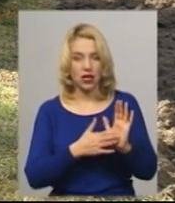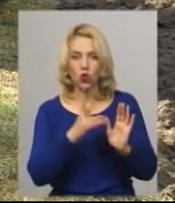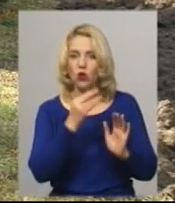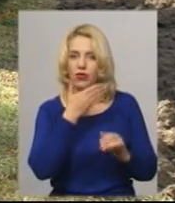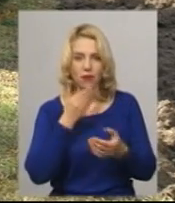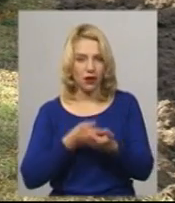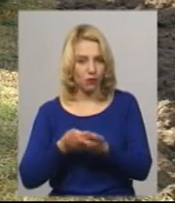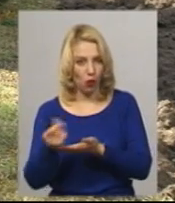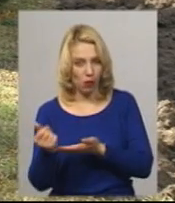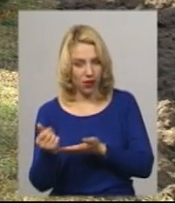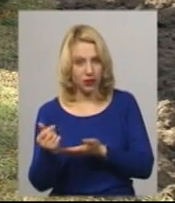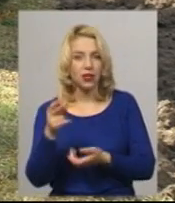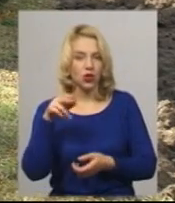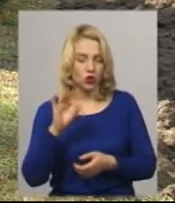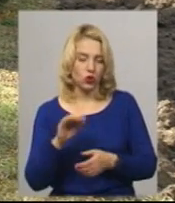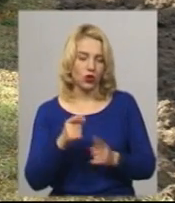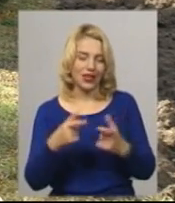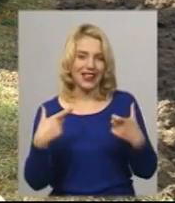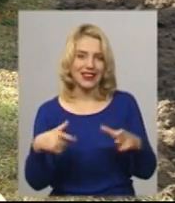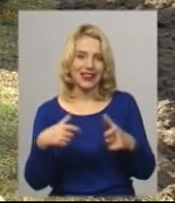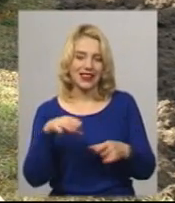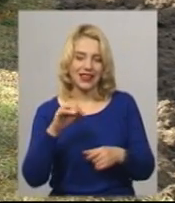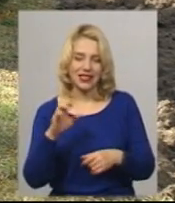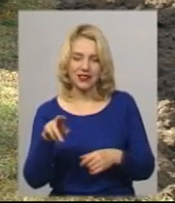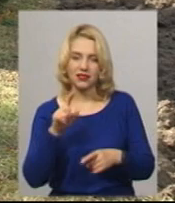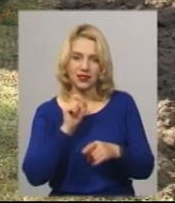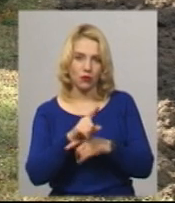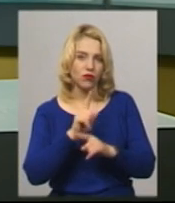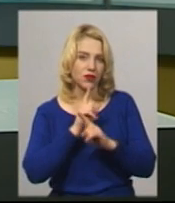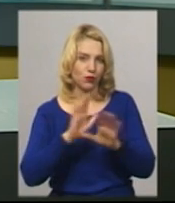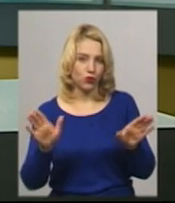зробила проплату, відповідно її тестові матеріали не будуть замовлені.